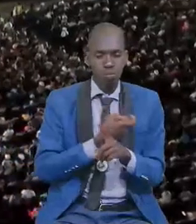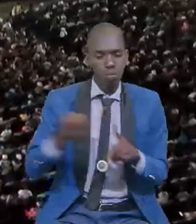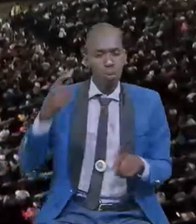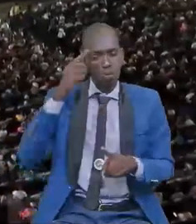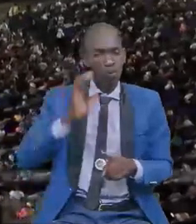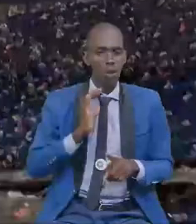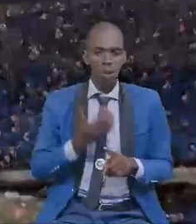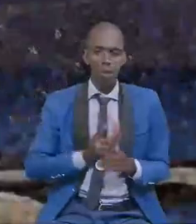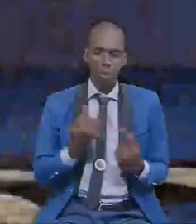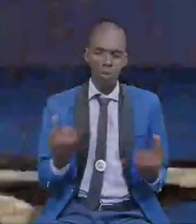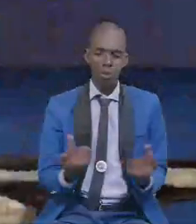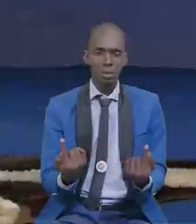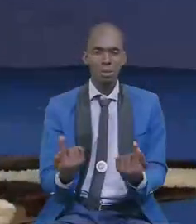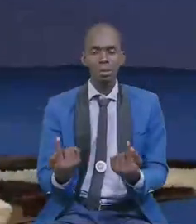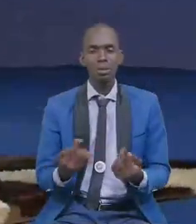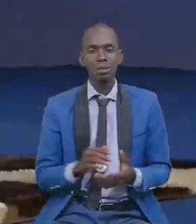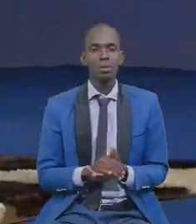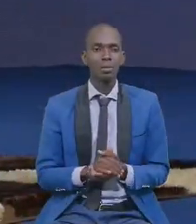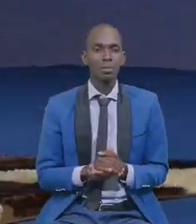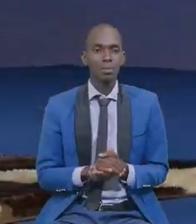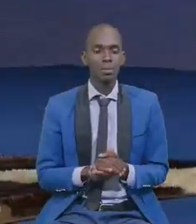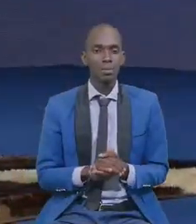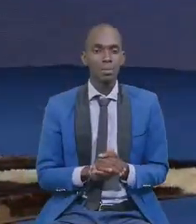Mais il était blessé pour nos péchés,